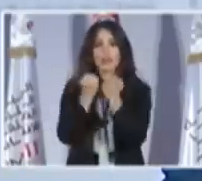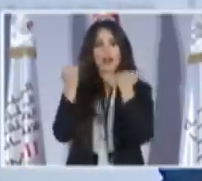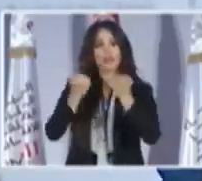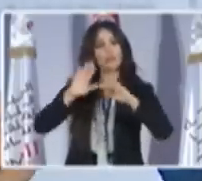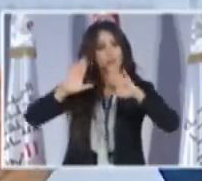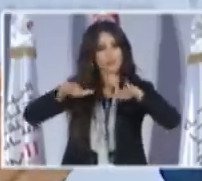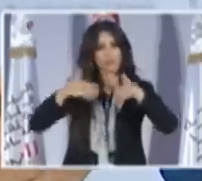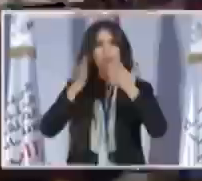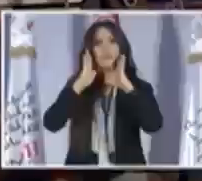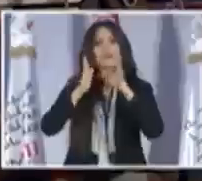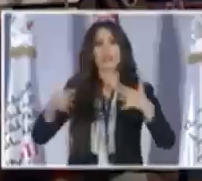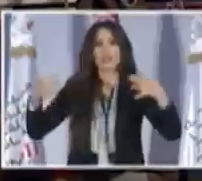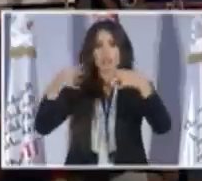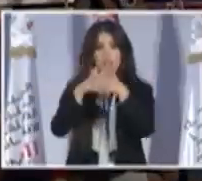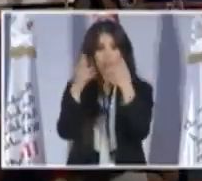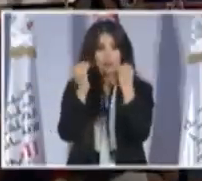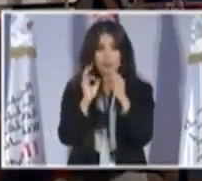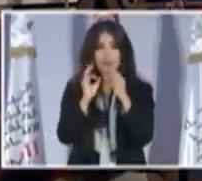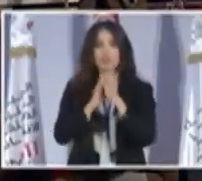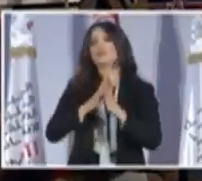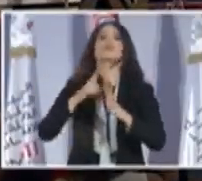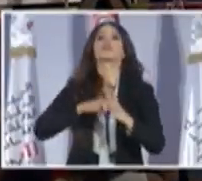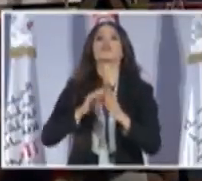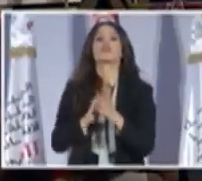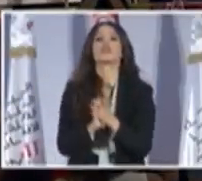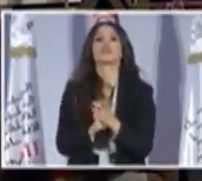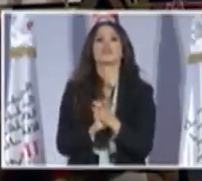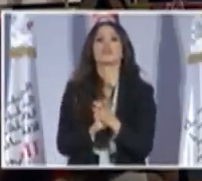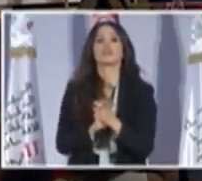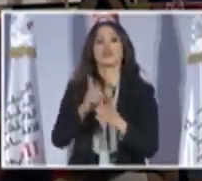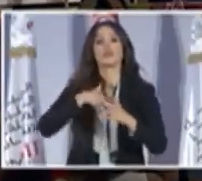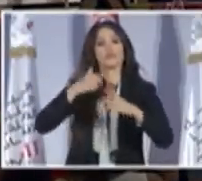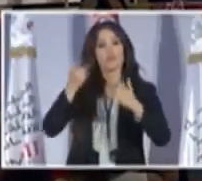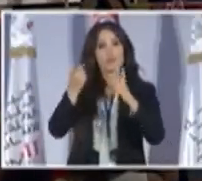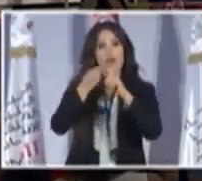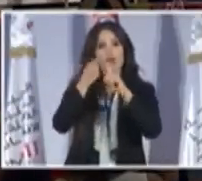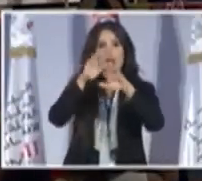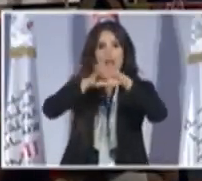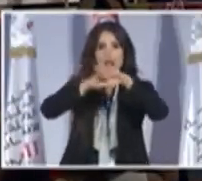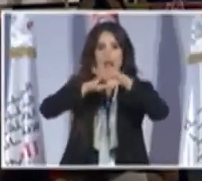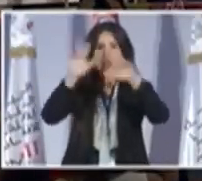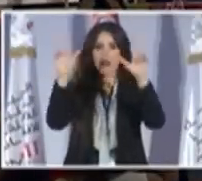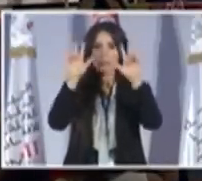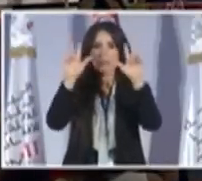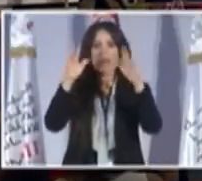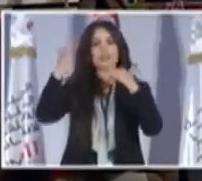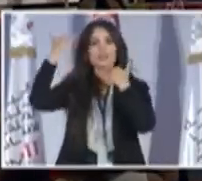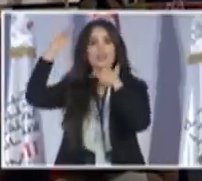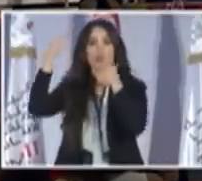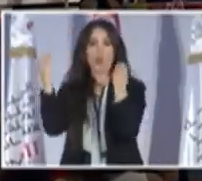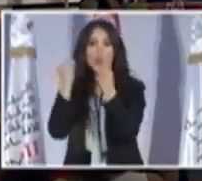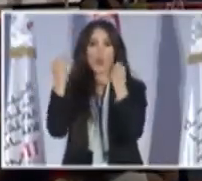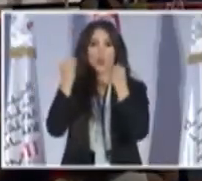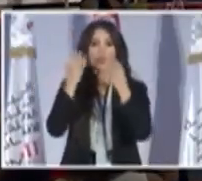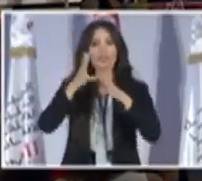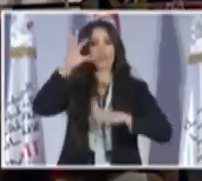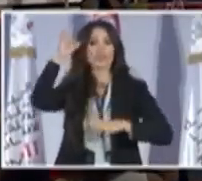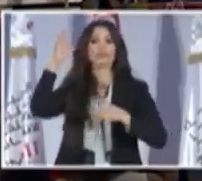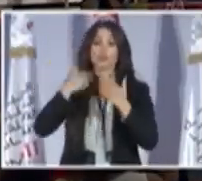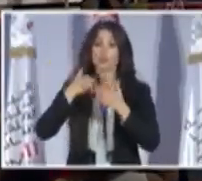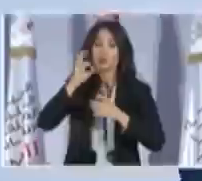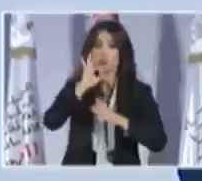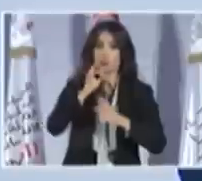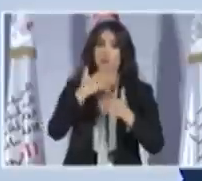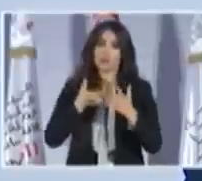المشترك بالنسبه لل القنوات ال ال بالنسبه للاعلام الاجنبي في تونس انك تفتي حملات ممكن